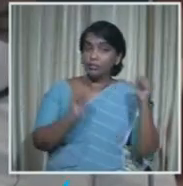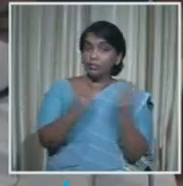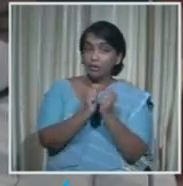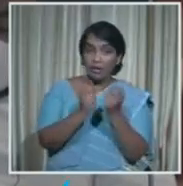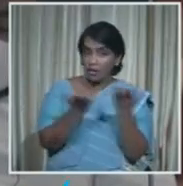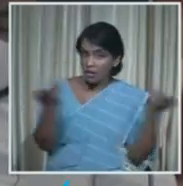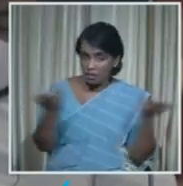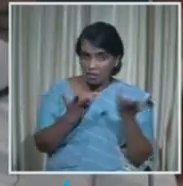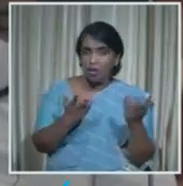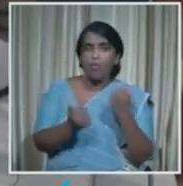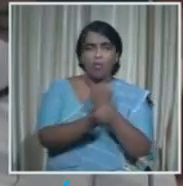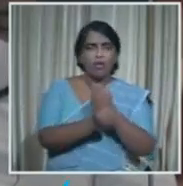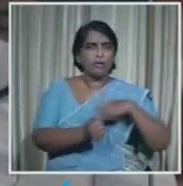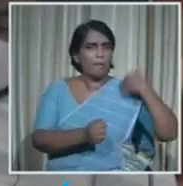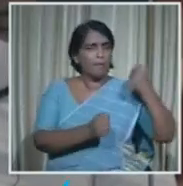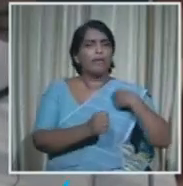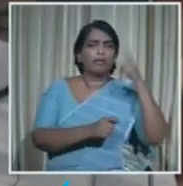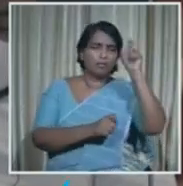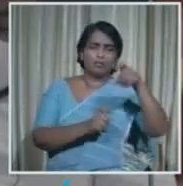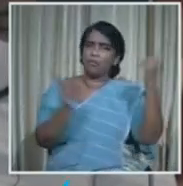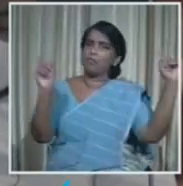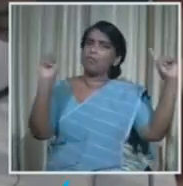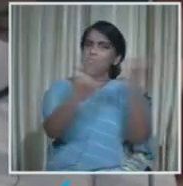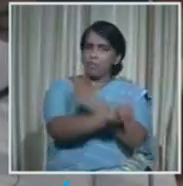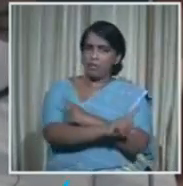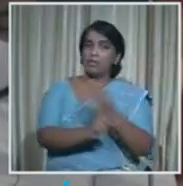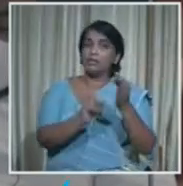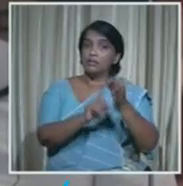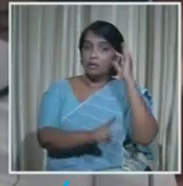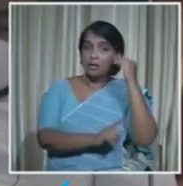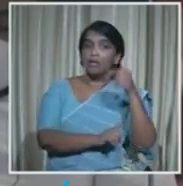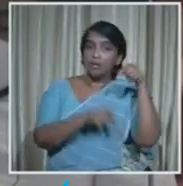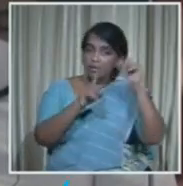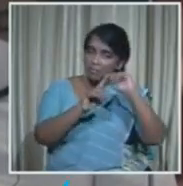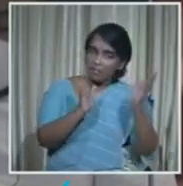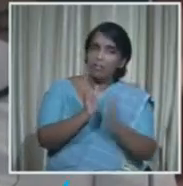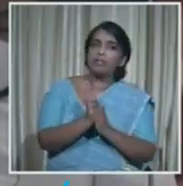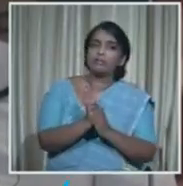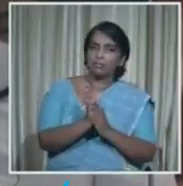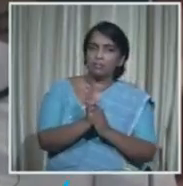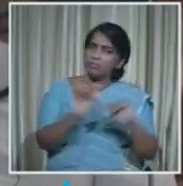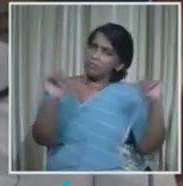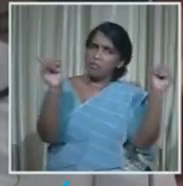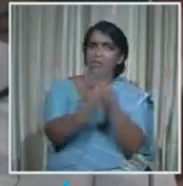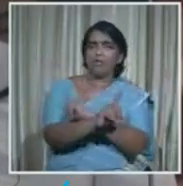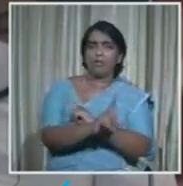nattang polis petiwara maru karan da janadi petumani agama petumani